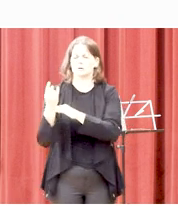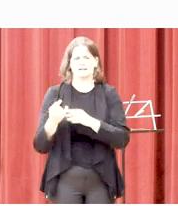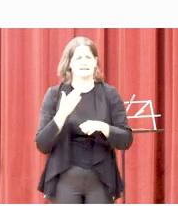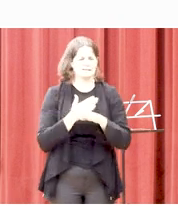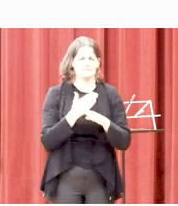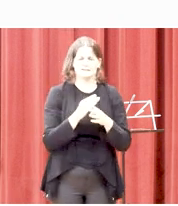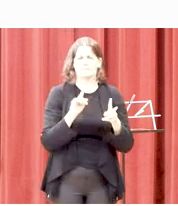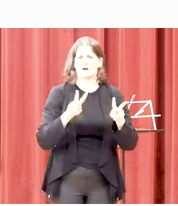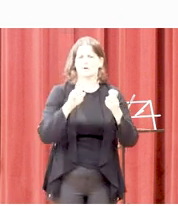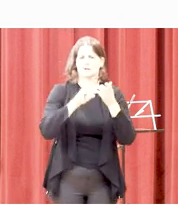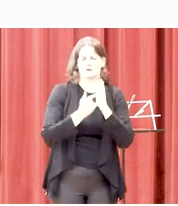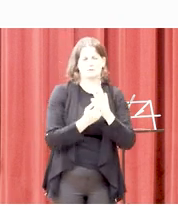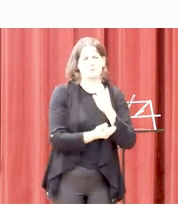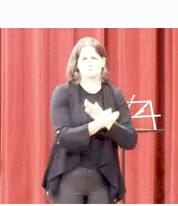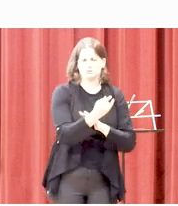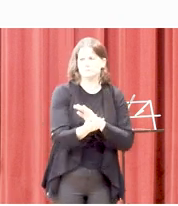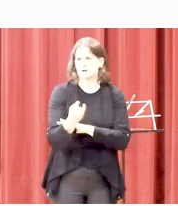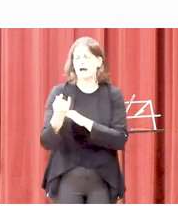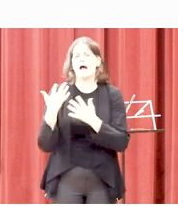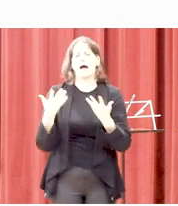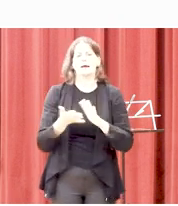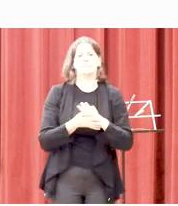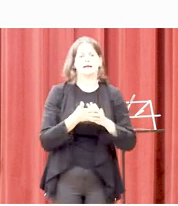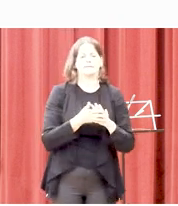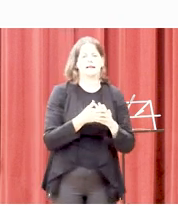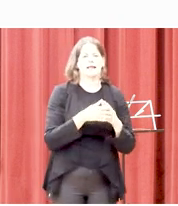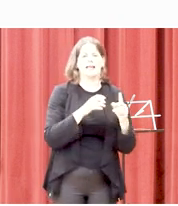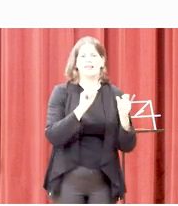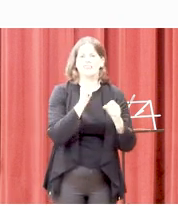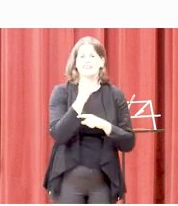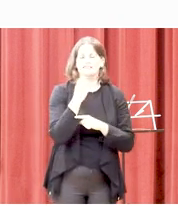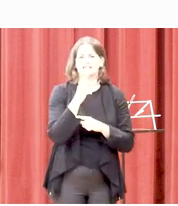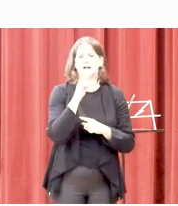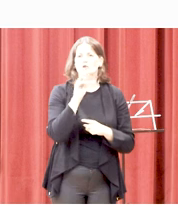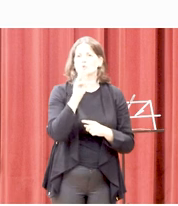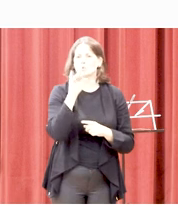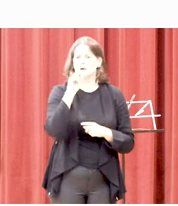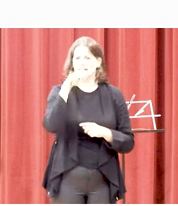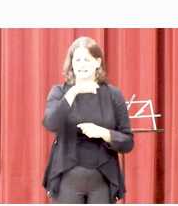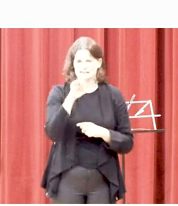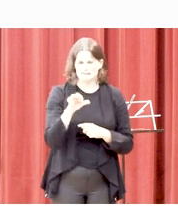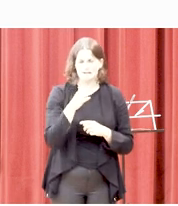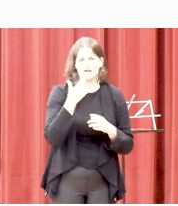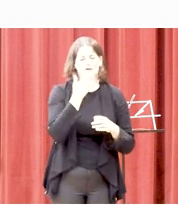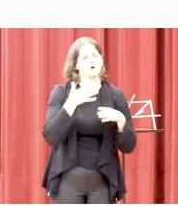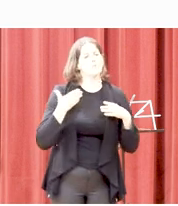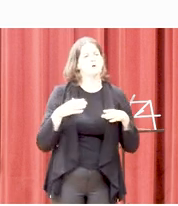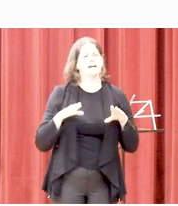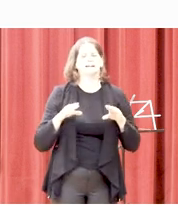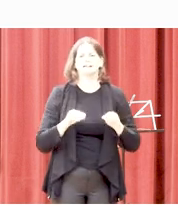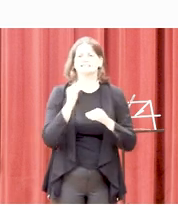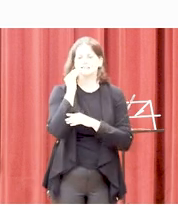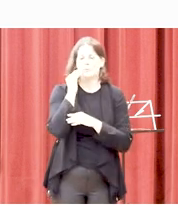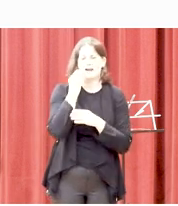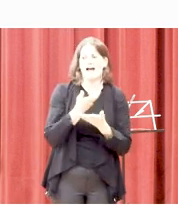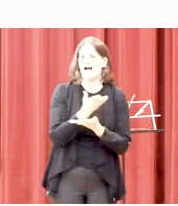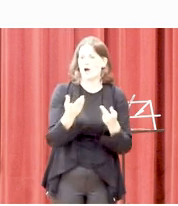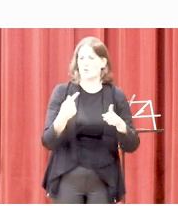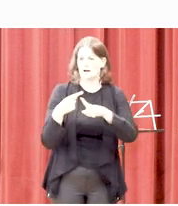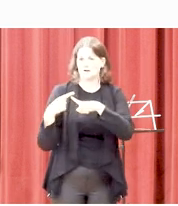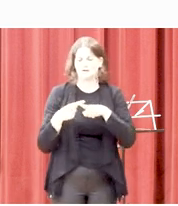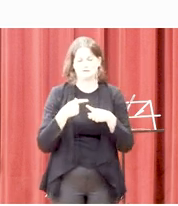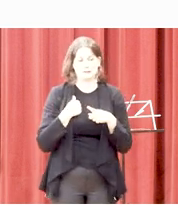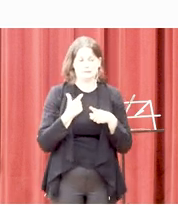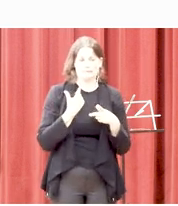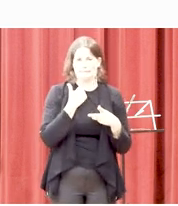simular alguna cosa que no m'atreveixo, per exemple, no? Si vols provar una cosa en una central nuclear, pues no faràs una